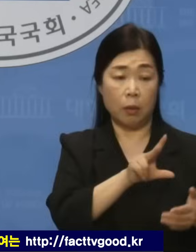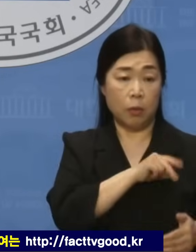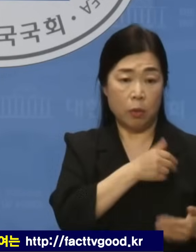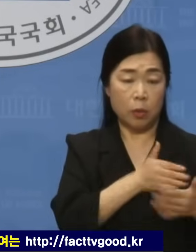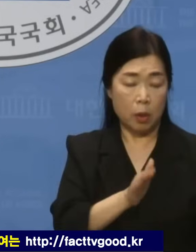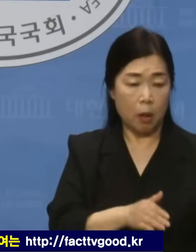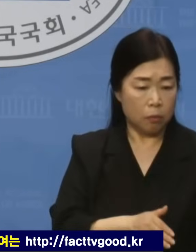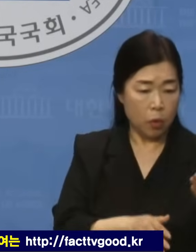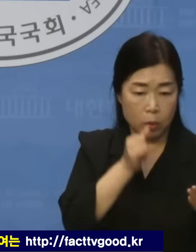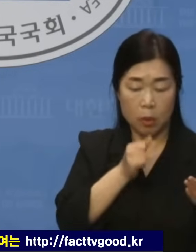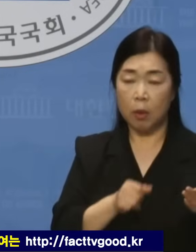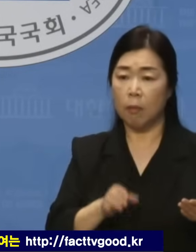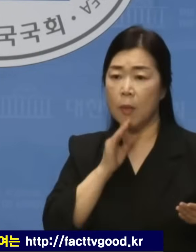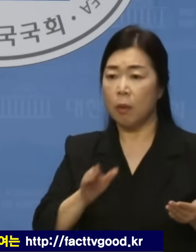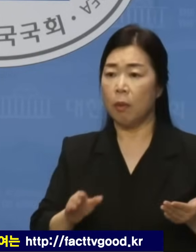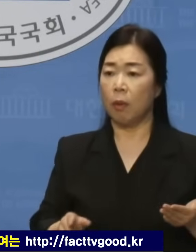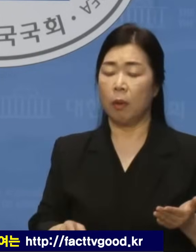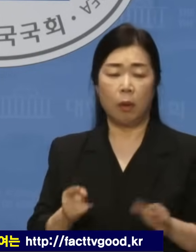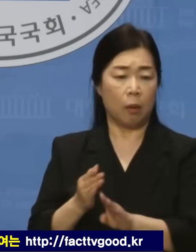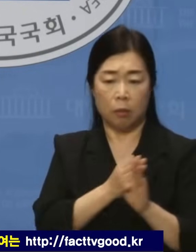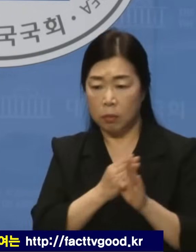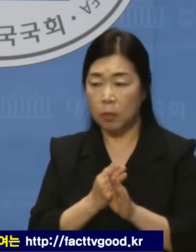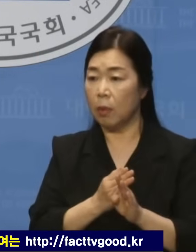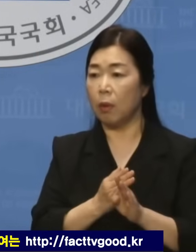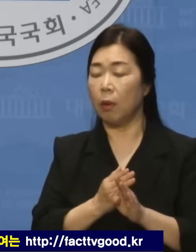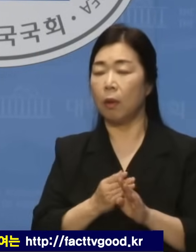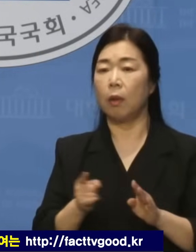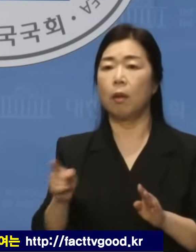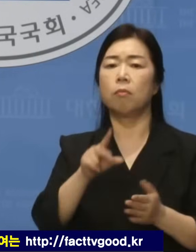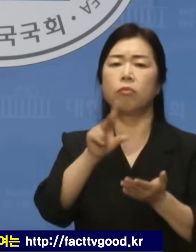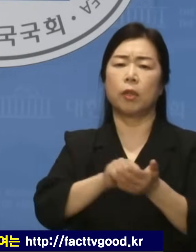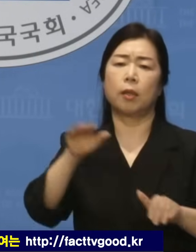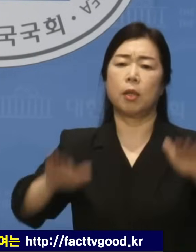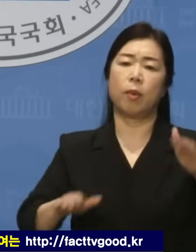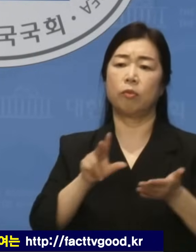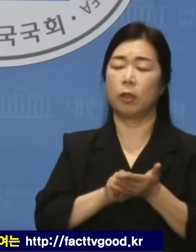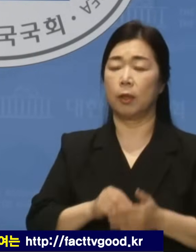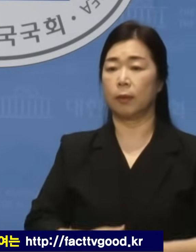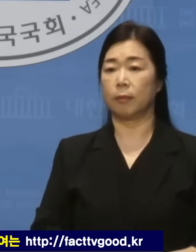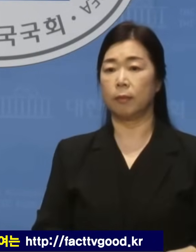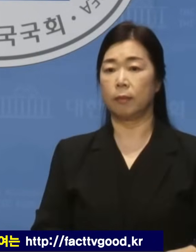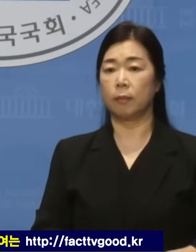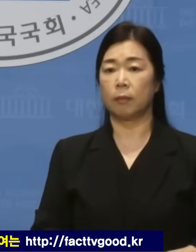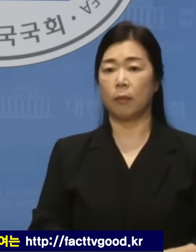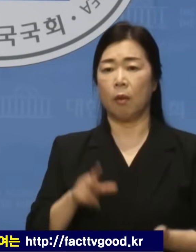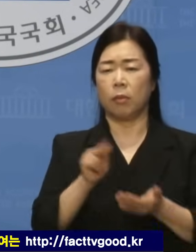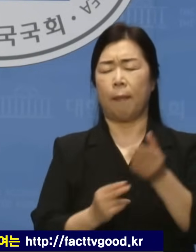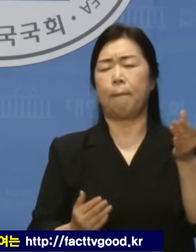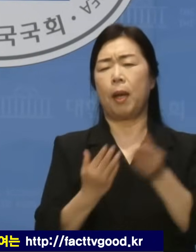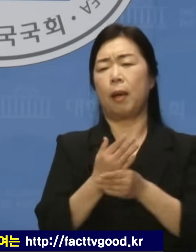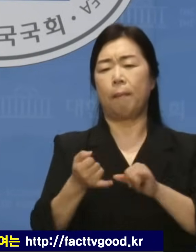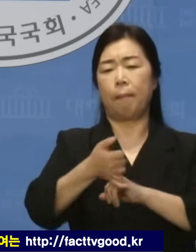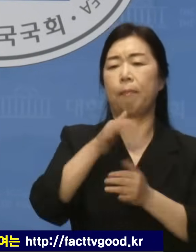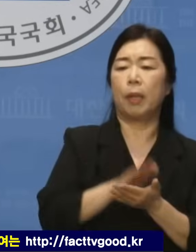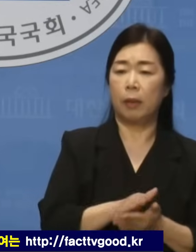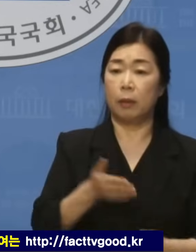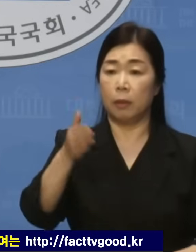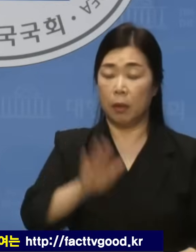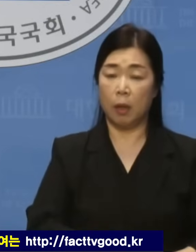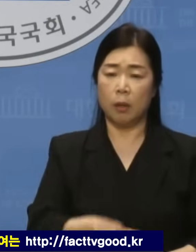제출되어 바로 언론 플레이로 활용되고 있는 실정입니다. 다 저질러놓고 진심된 사과 한마디